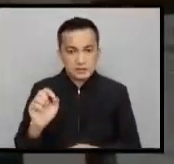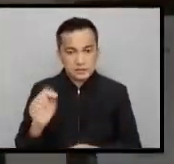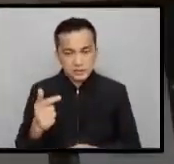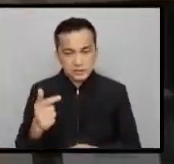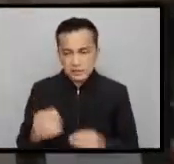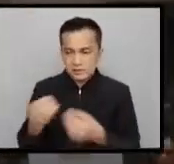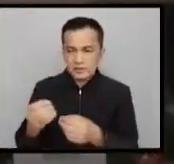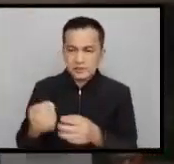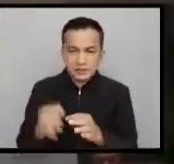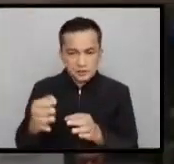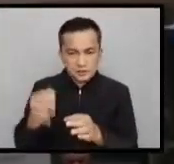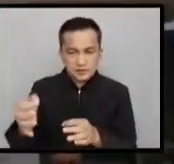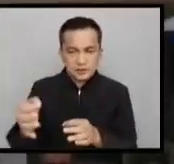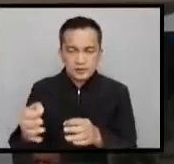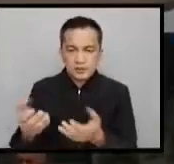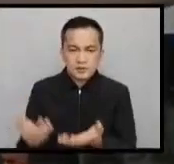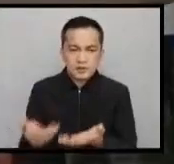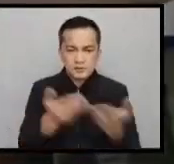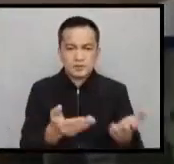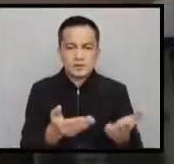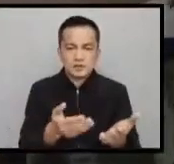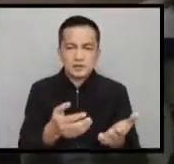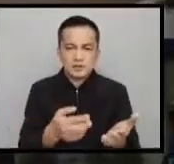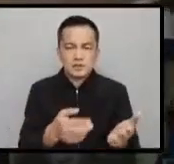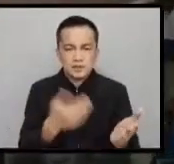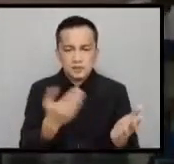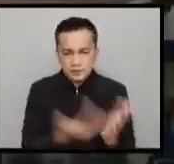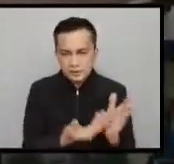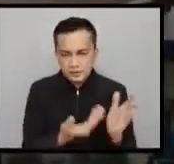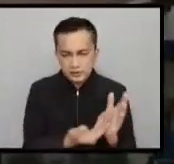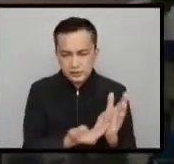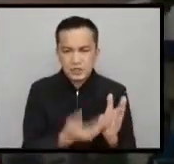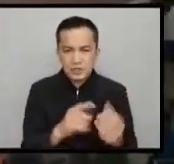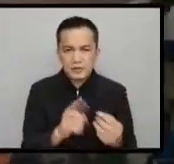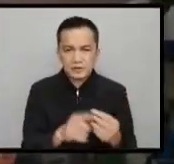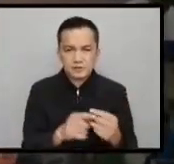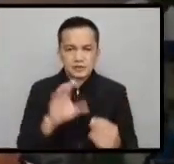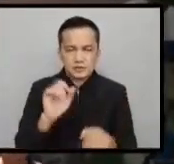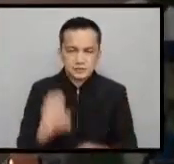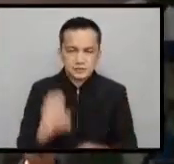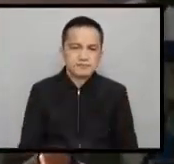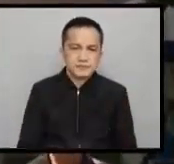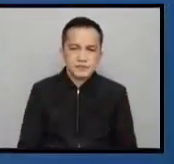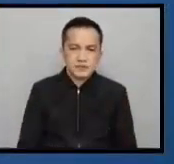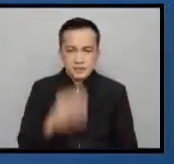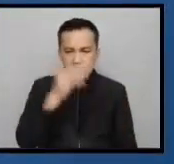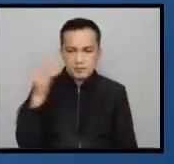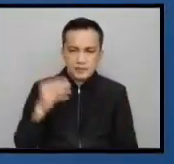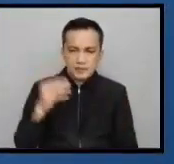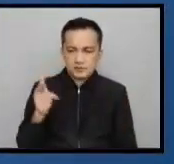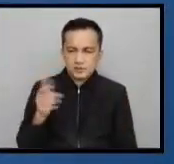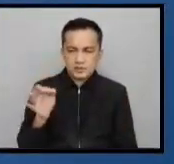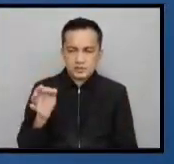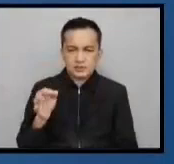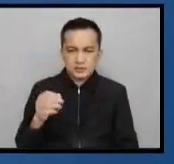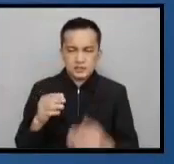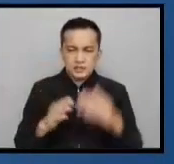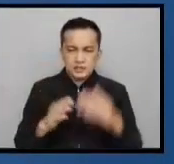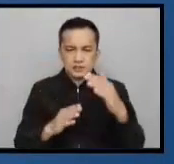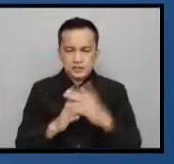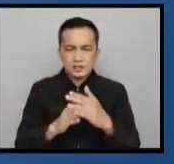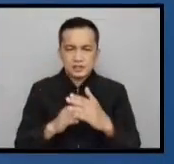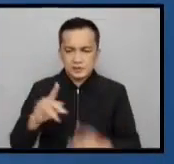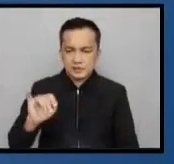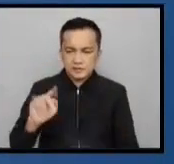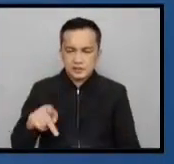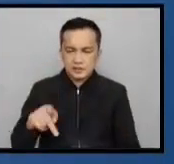extension na makapagpasa ng mga kaukulang ebidensya hinggil sa kaso. Sa March 29 ang ibinigay na deadline sa PNP CIDG at